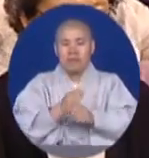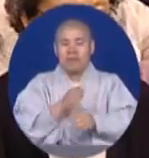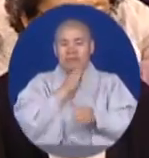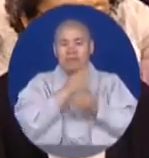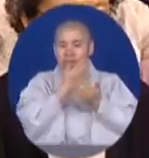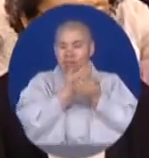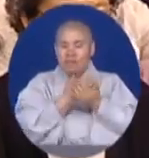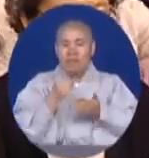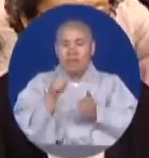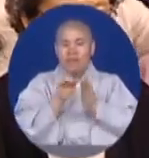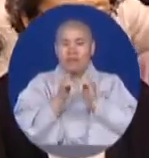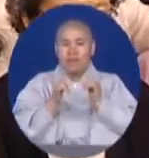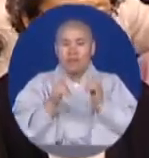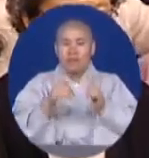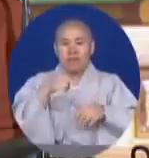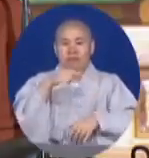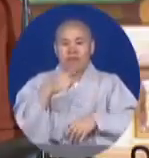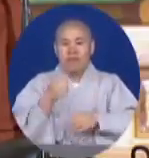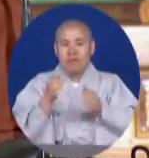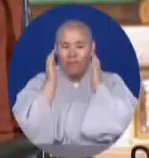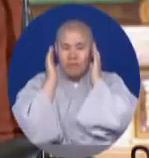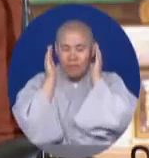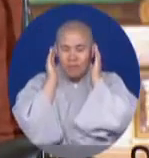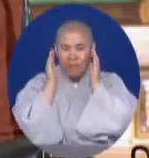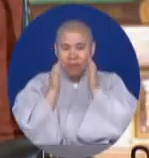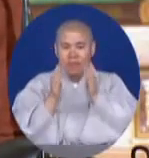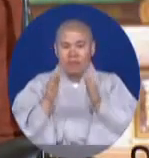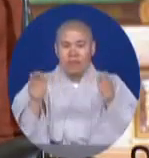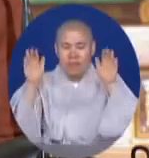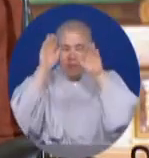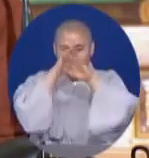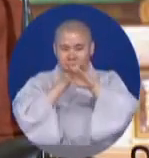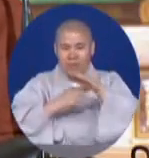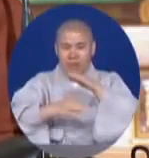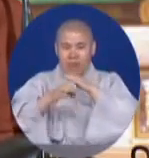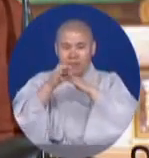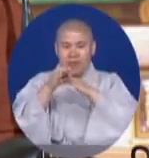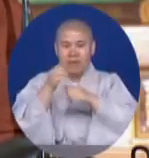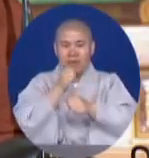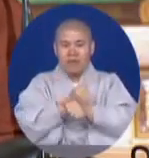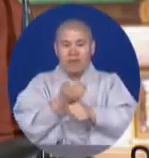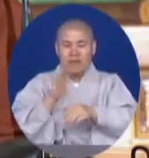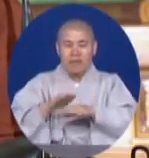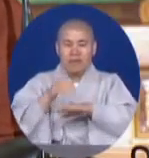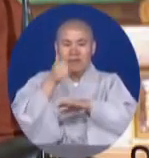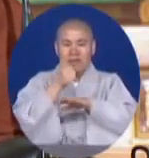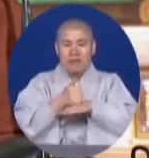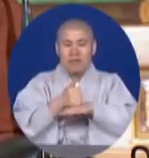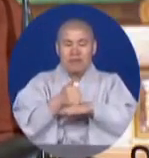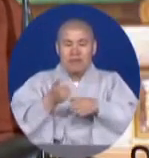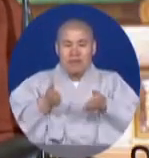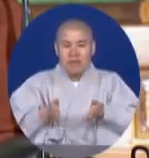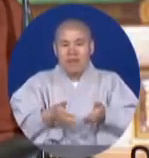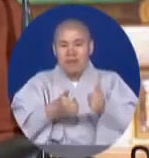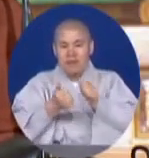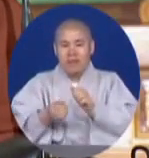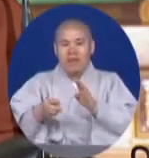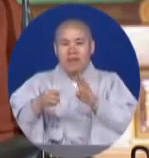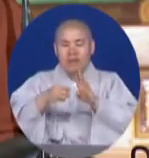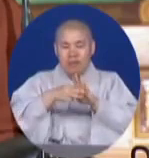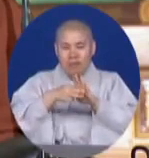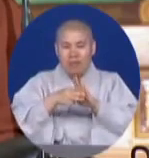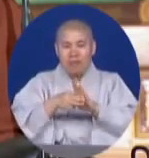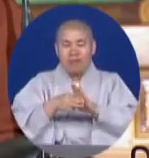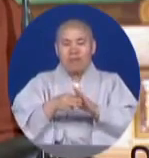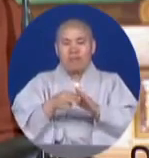사람이 그냥 도 닦는다고 밤을 새워서 했는데 내중에 보니까 생사업이 돼버려서 너무 용을